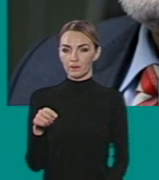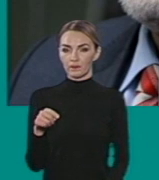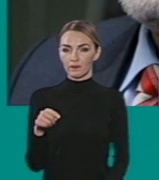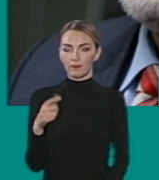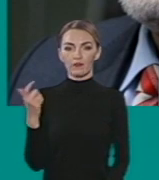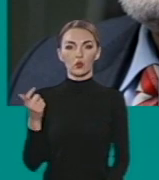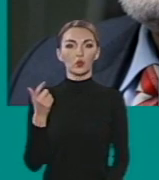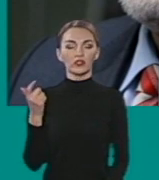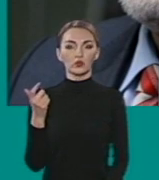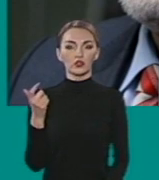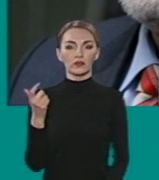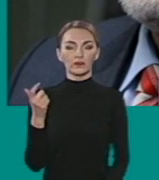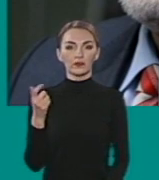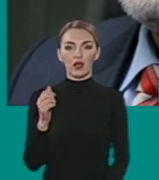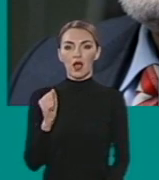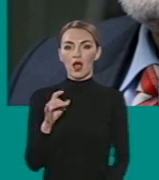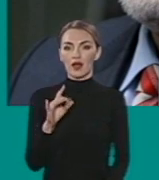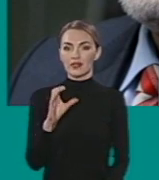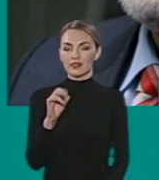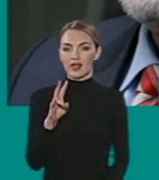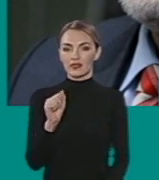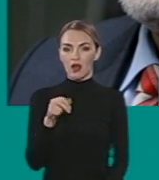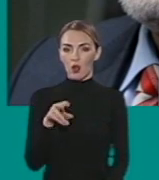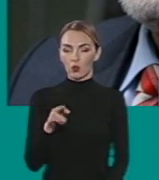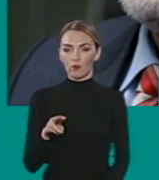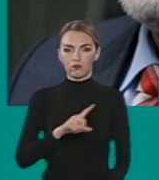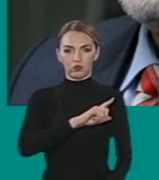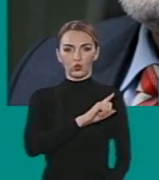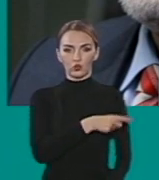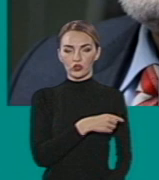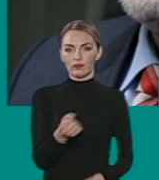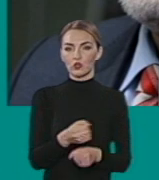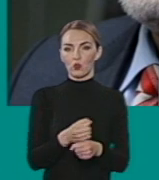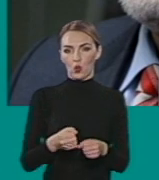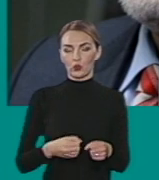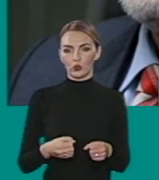володіючи арсеналом дуже потужним збройною,